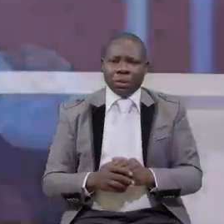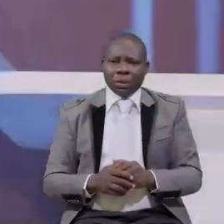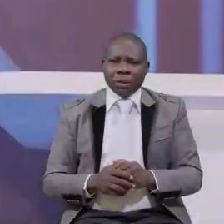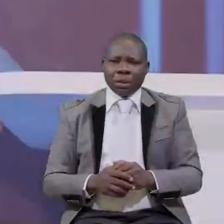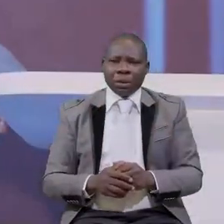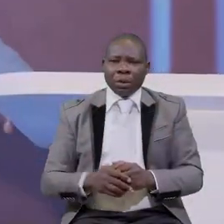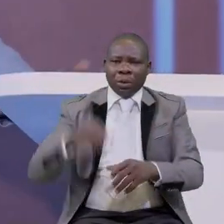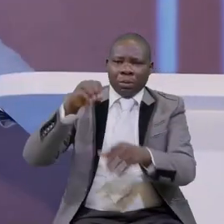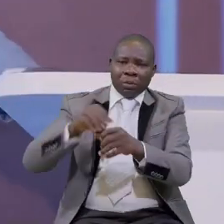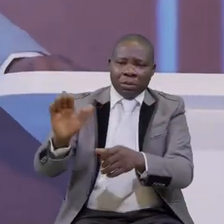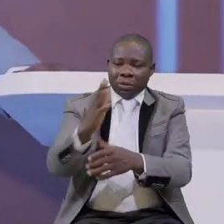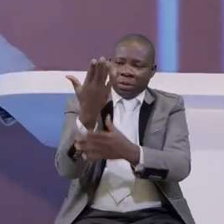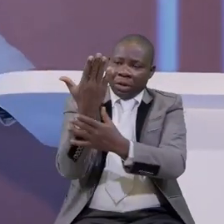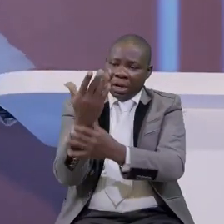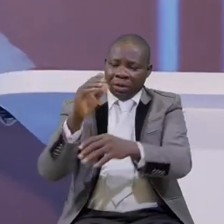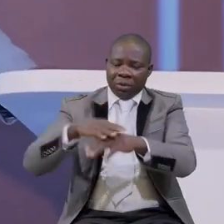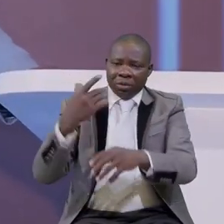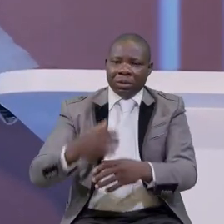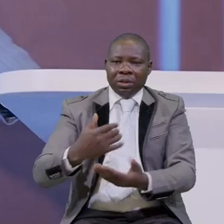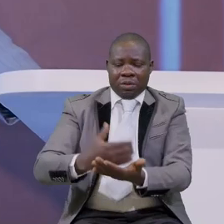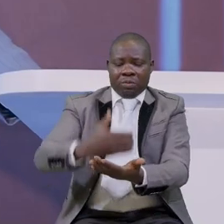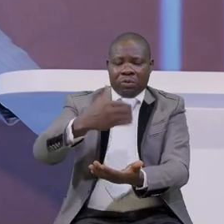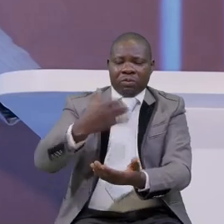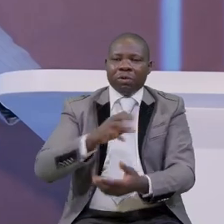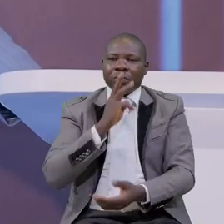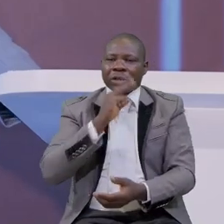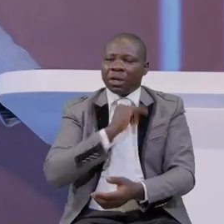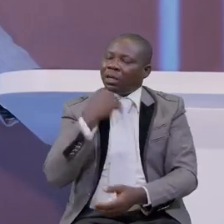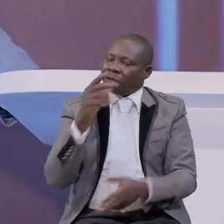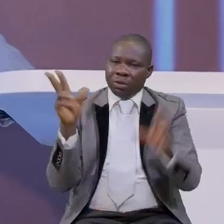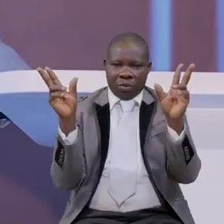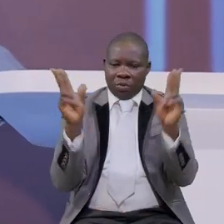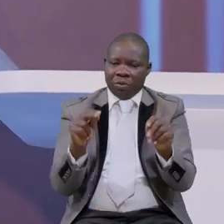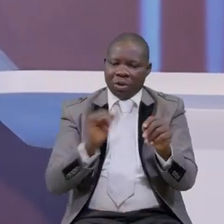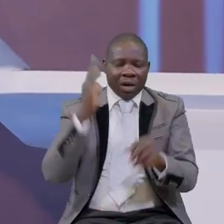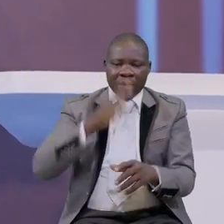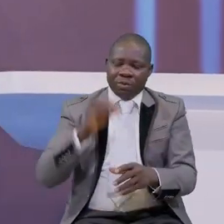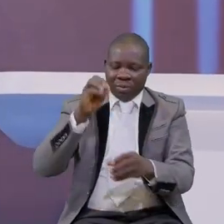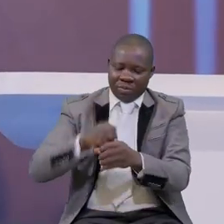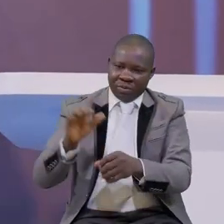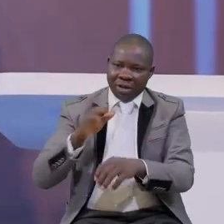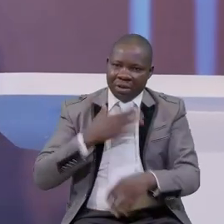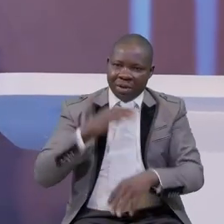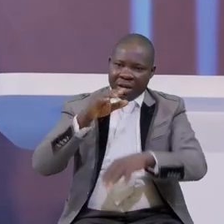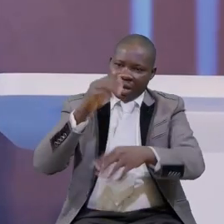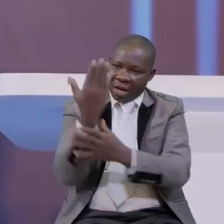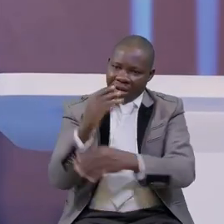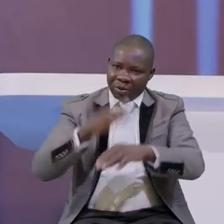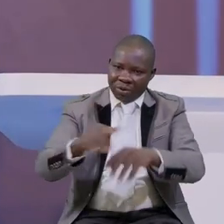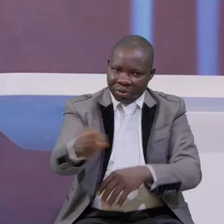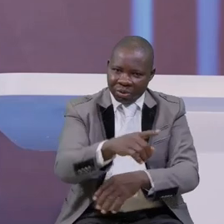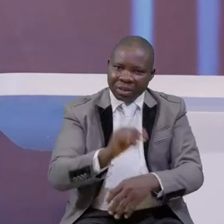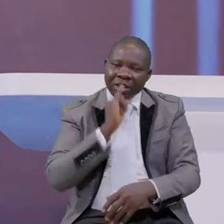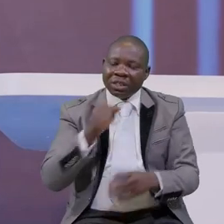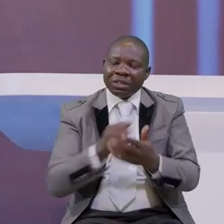Impose la main sur la bouteille d'eau. J'ai dit, non. Je vais imposer la main sur toi. N'est-ce pas,